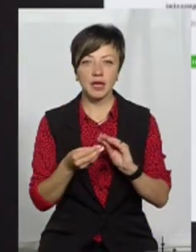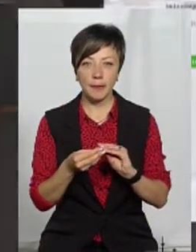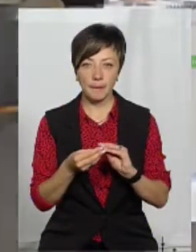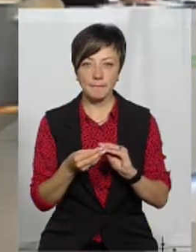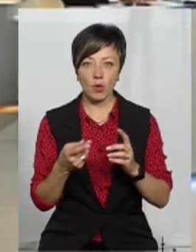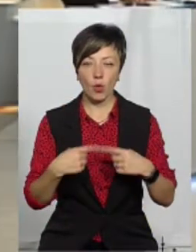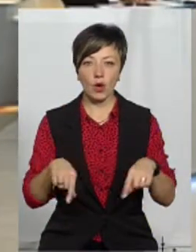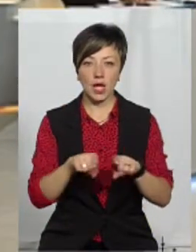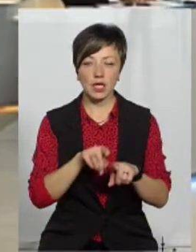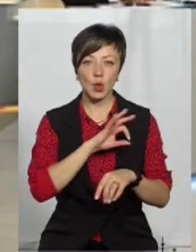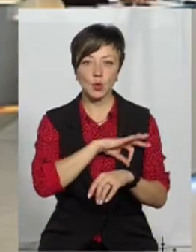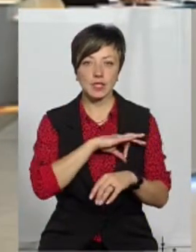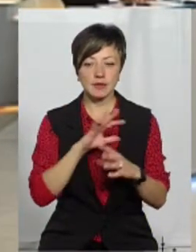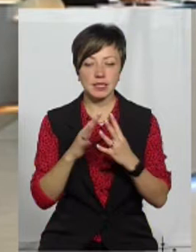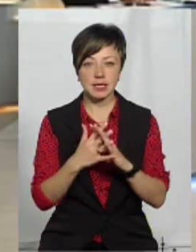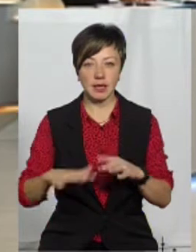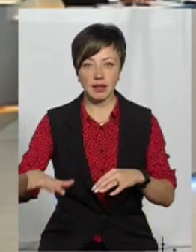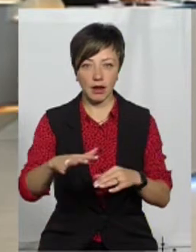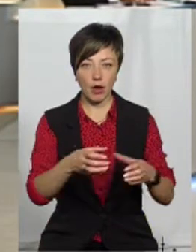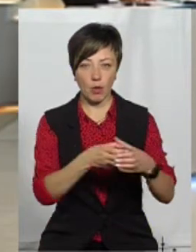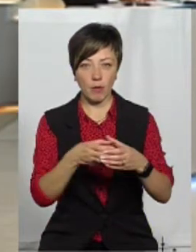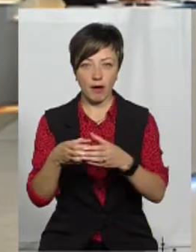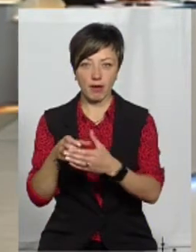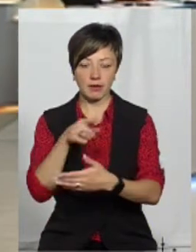представлені органи юстиції у сільських тергромадах?